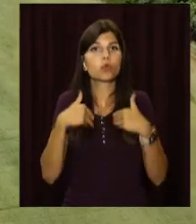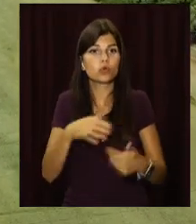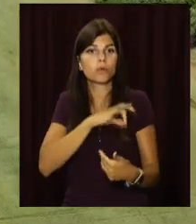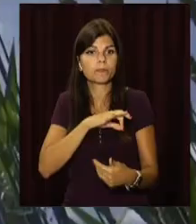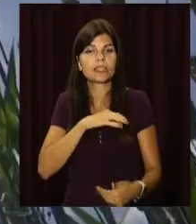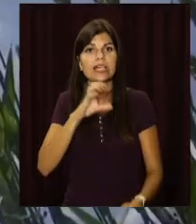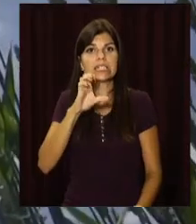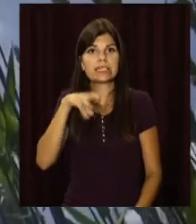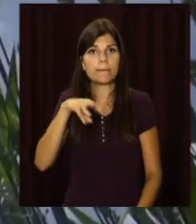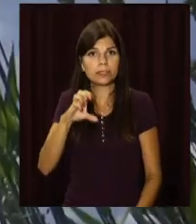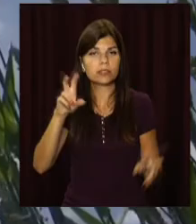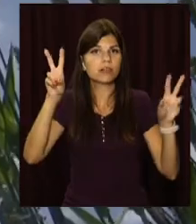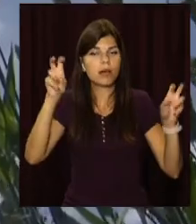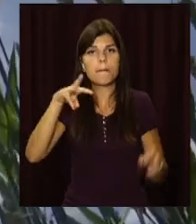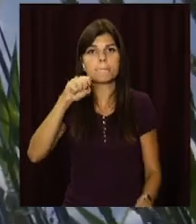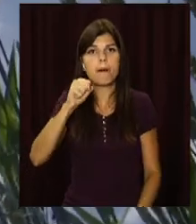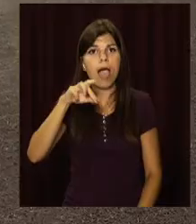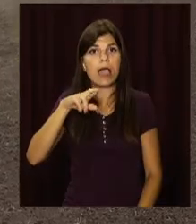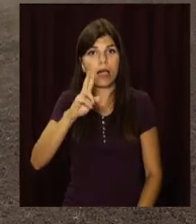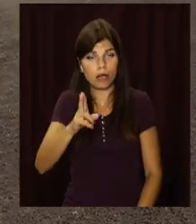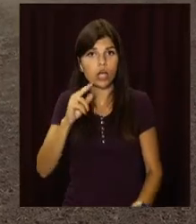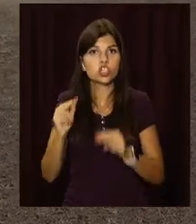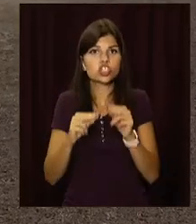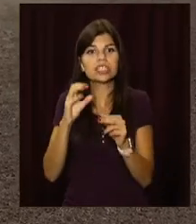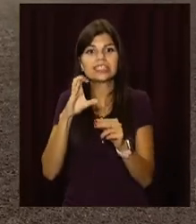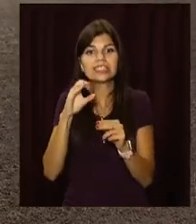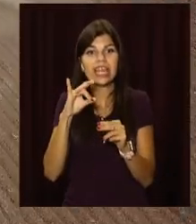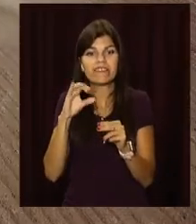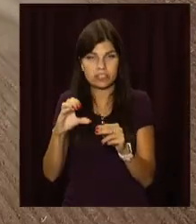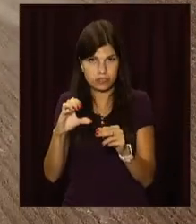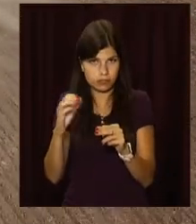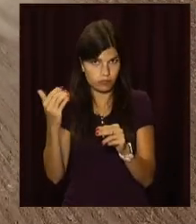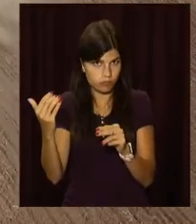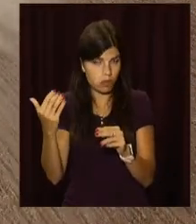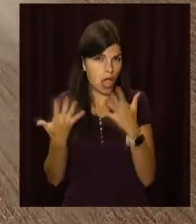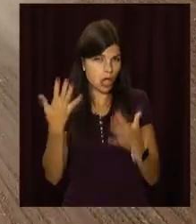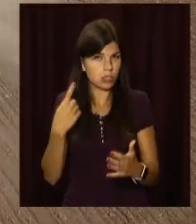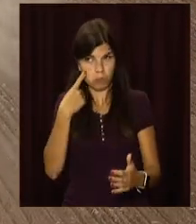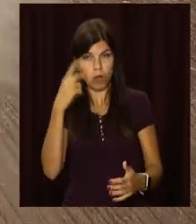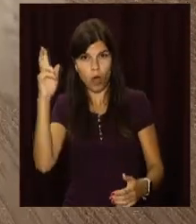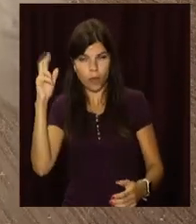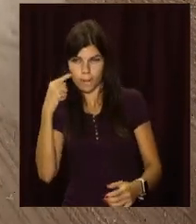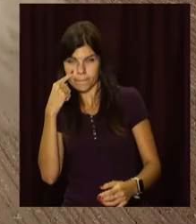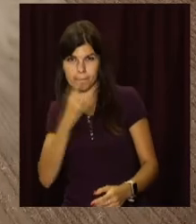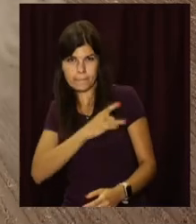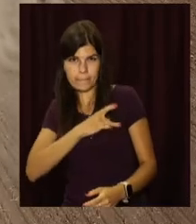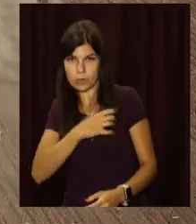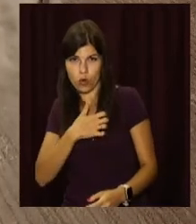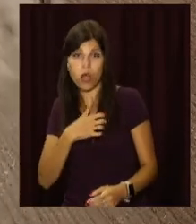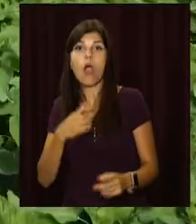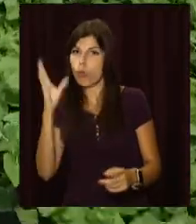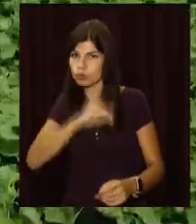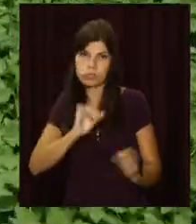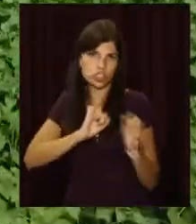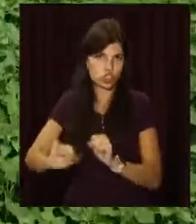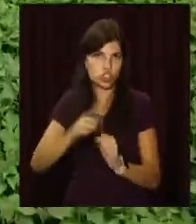послугою «СМС-маяк» через онлайн-сервіси юстиції. Там можна бачити, що хтось зазіхає на ділянки. Відтак встигнути захистити